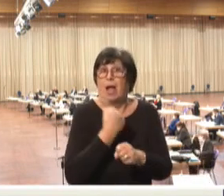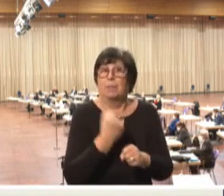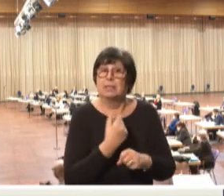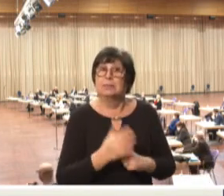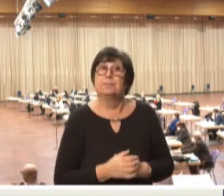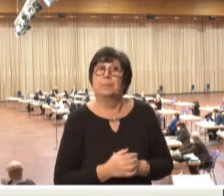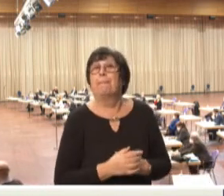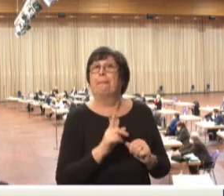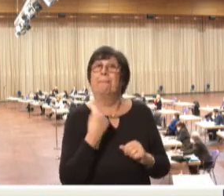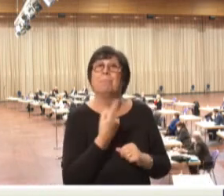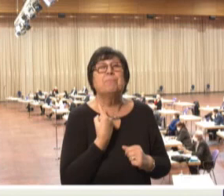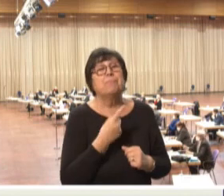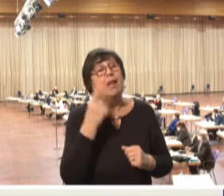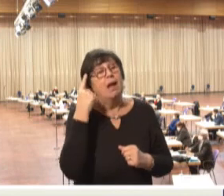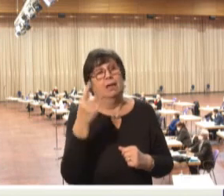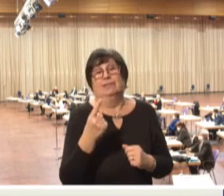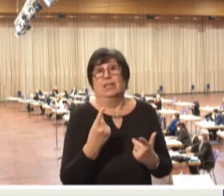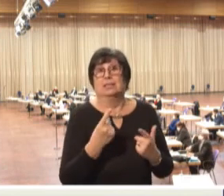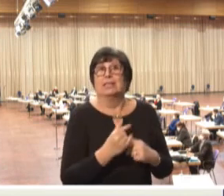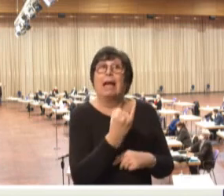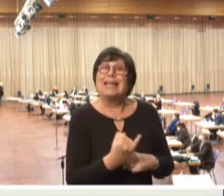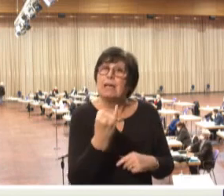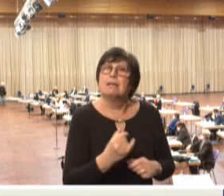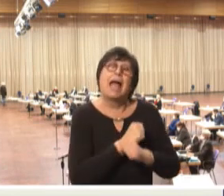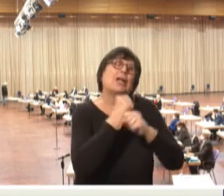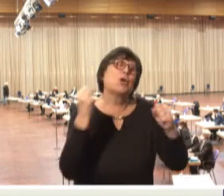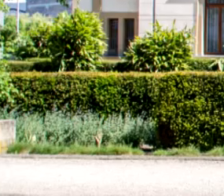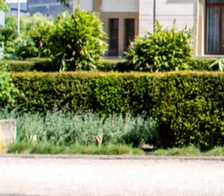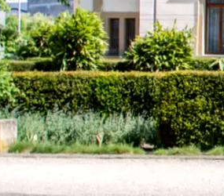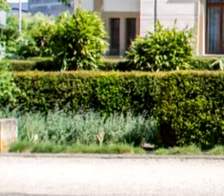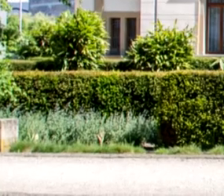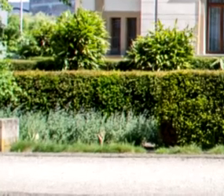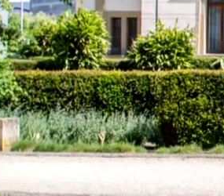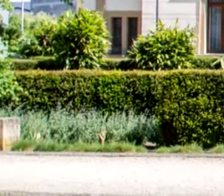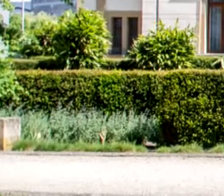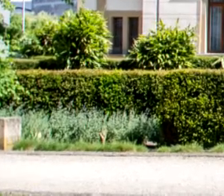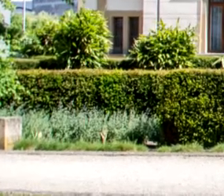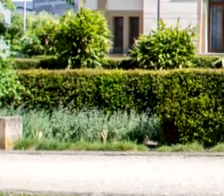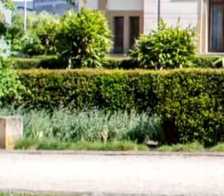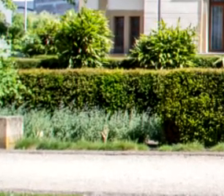arbeiten. Denn wir wissen alle, Kinder sind der größte Schatz, den unsere Gesellschaft hat. Vielen Dank.